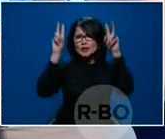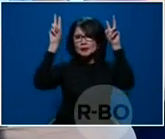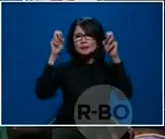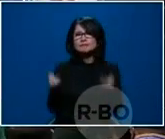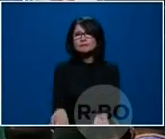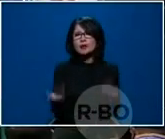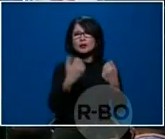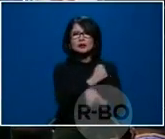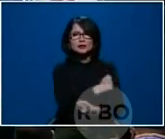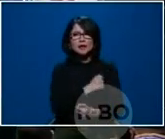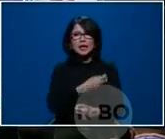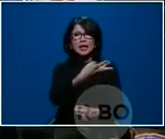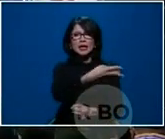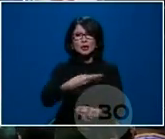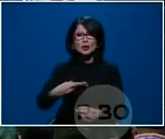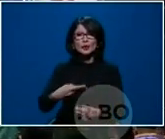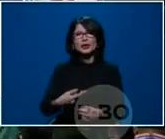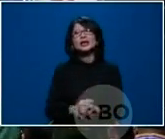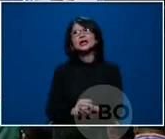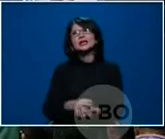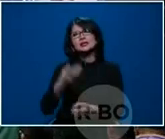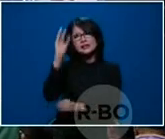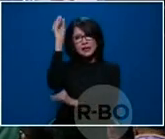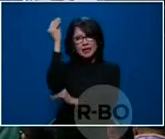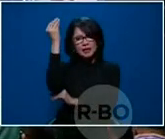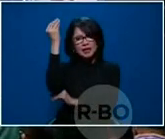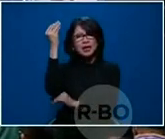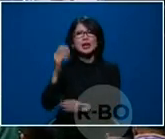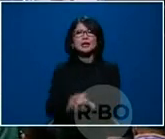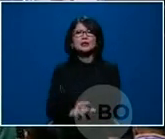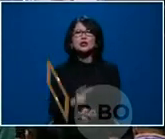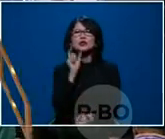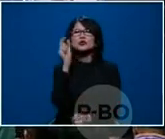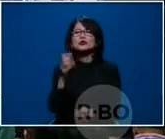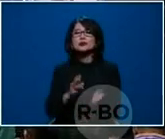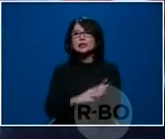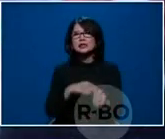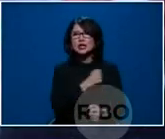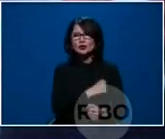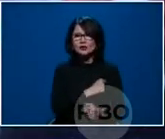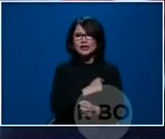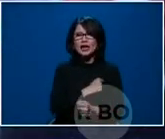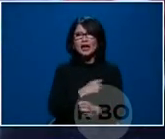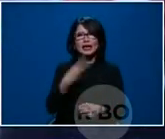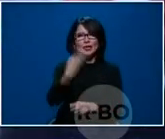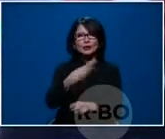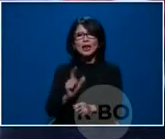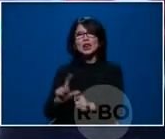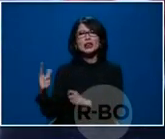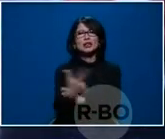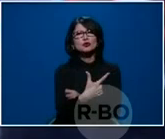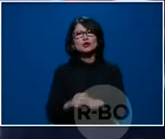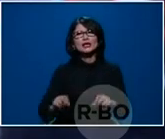pembangunan sosial ekonomi untuk Jakarta yang dapat diturunkan ke masalah sosial ekonomi transportasi lingkungan hidup